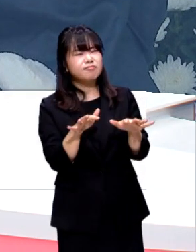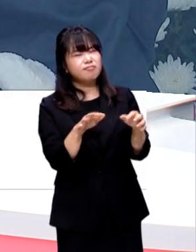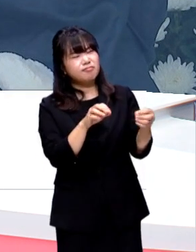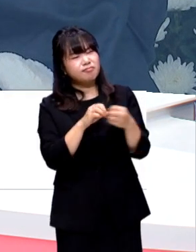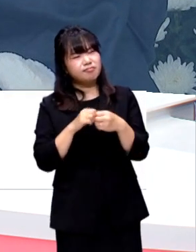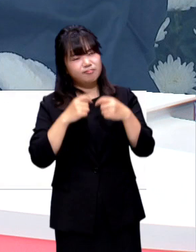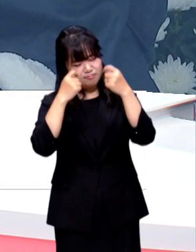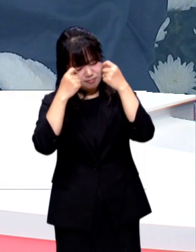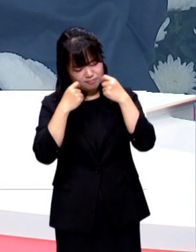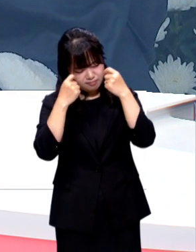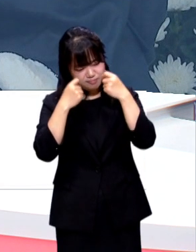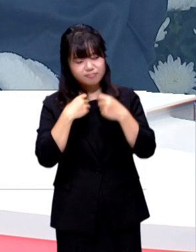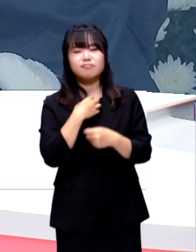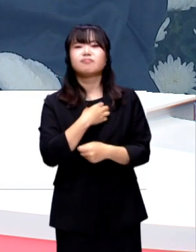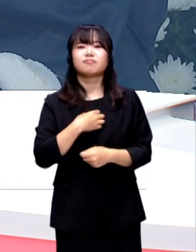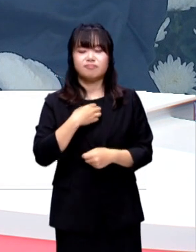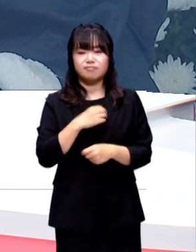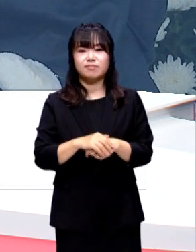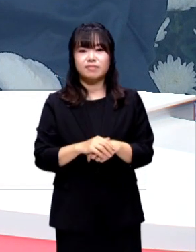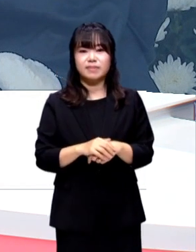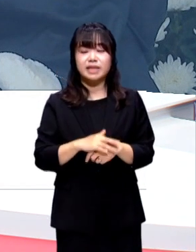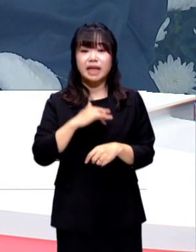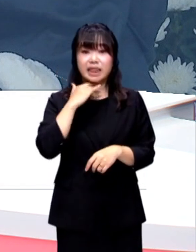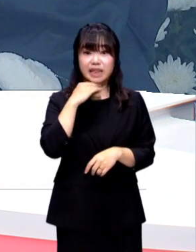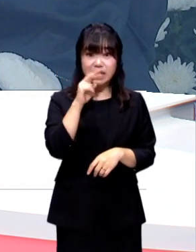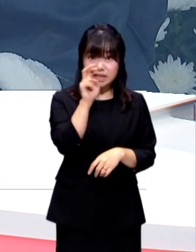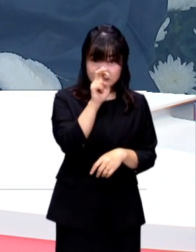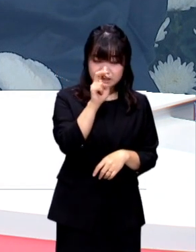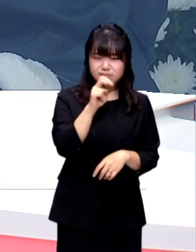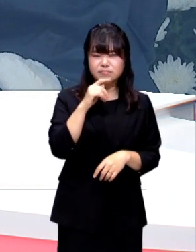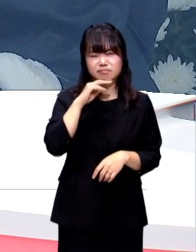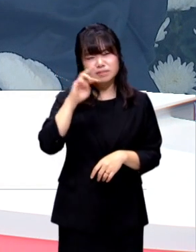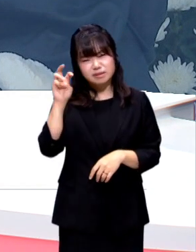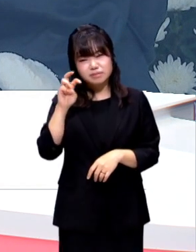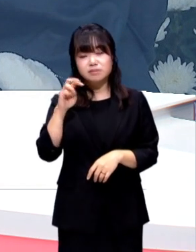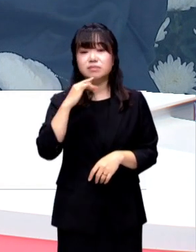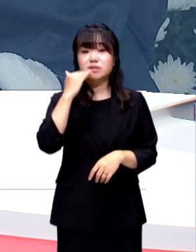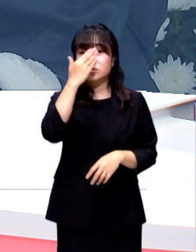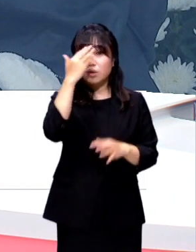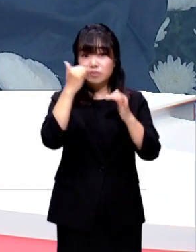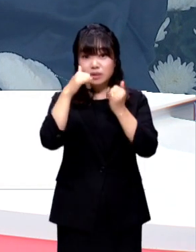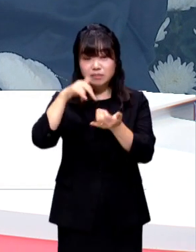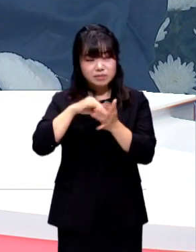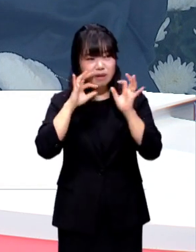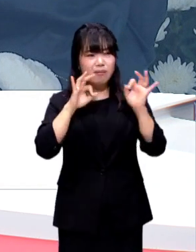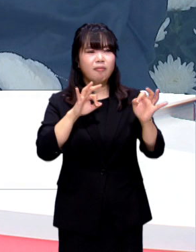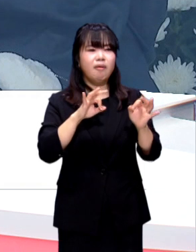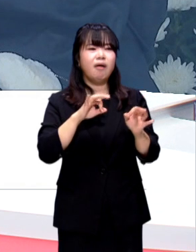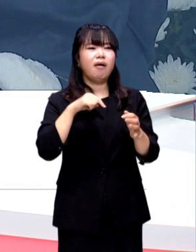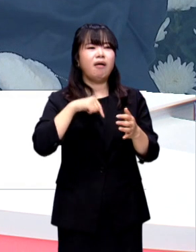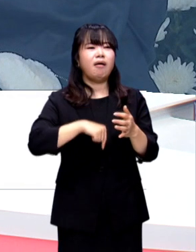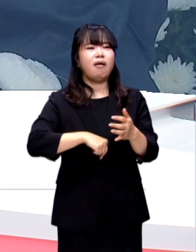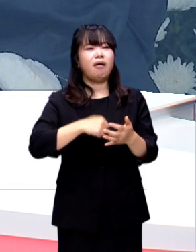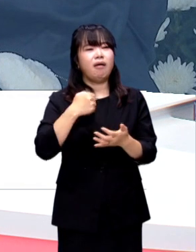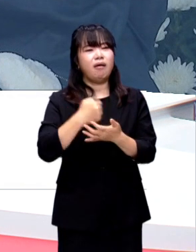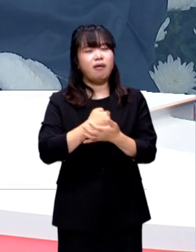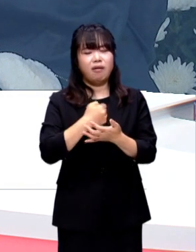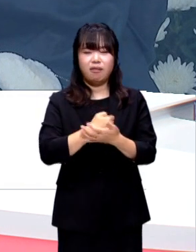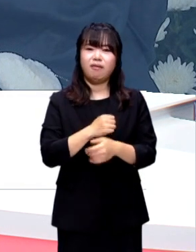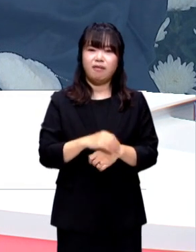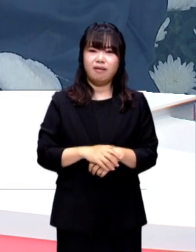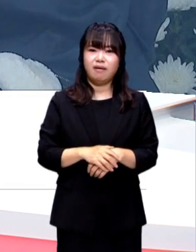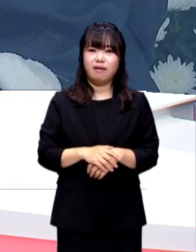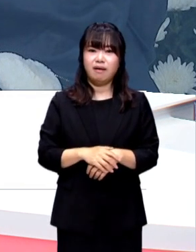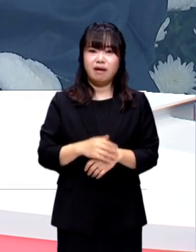함께 나누고 있습니다. 특히 2030 청년들이 느끼는 감정은 이루 말할 수가 없는데요. 내 주변의 이야기,